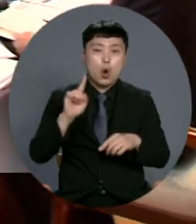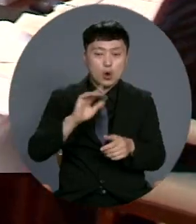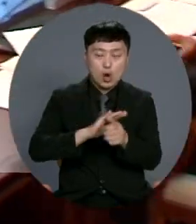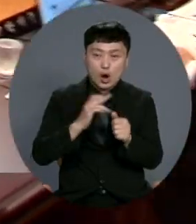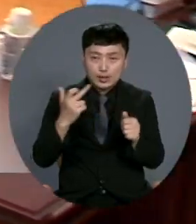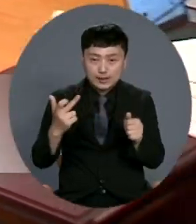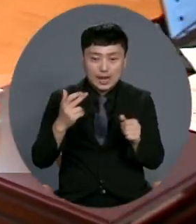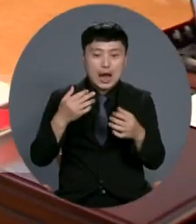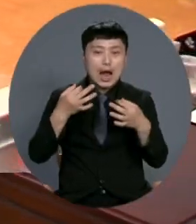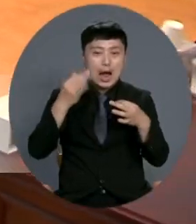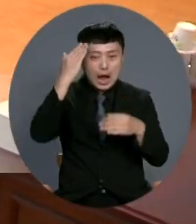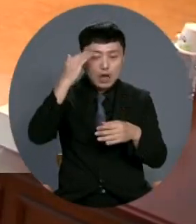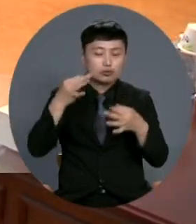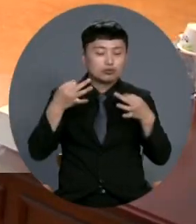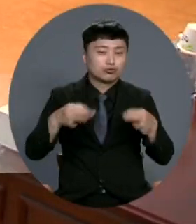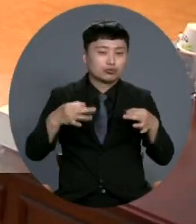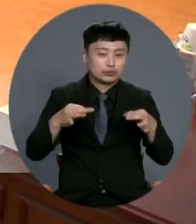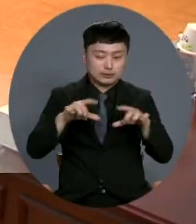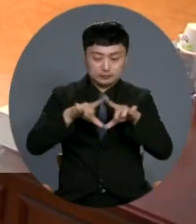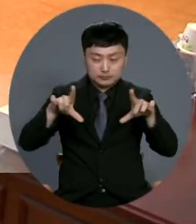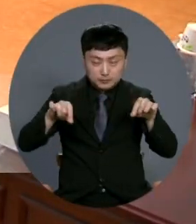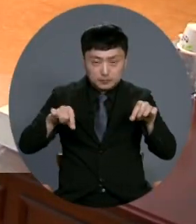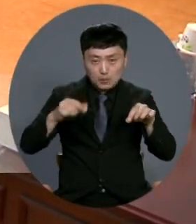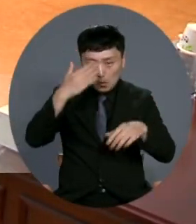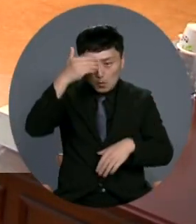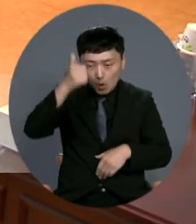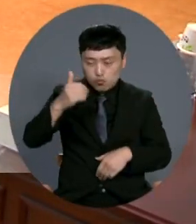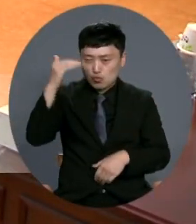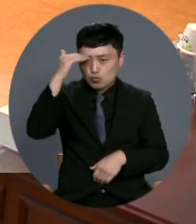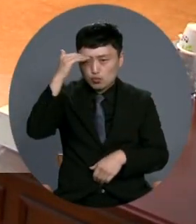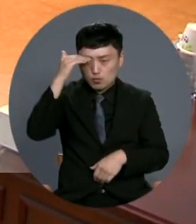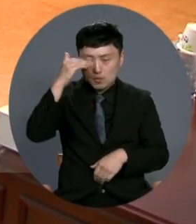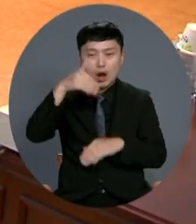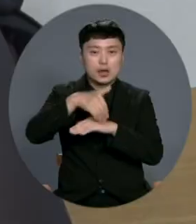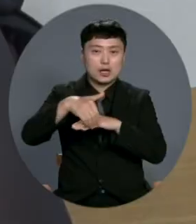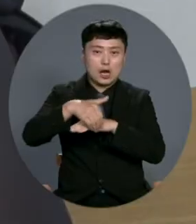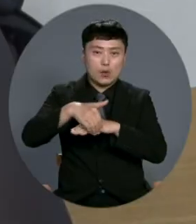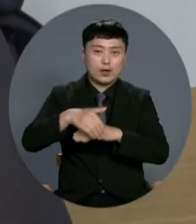있는 한국조폐공사 화폐본부 현장 시찰도 합니다.